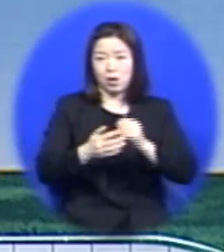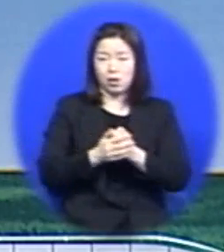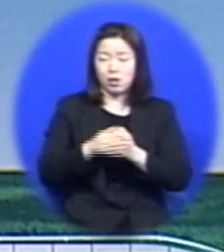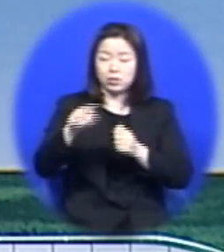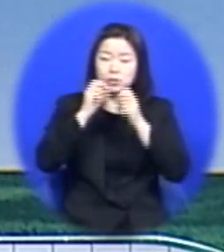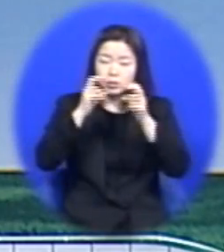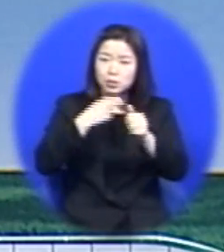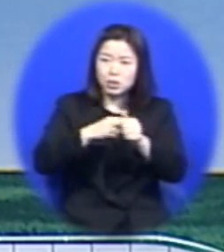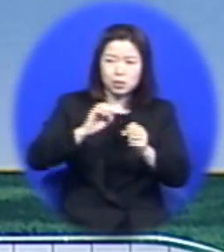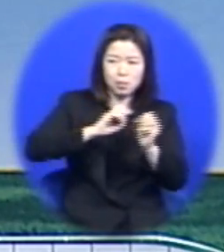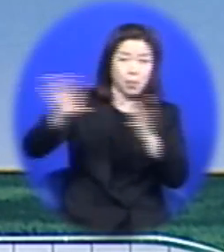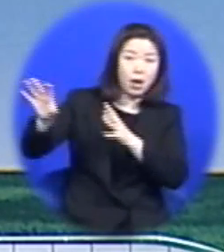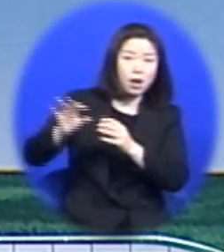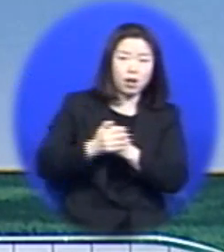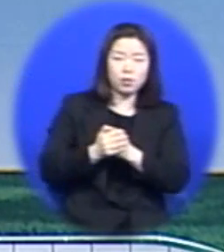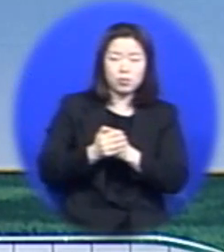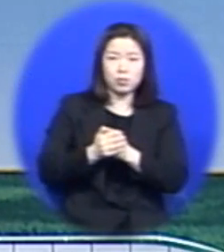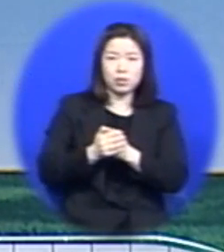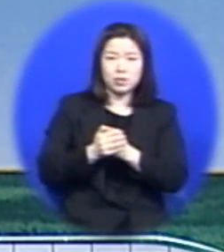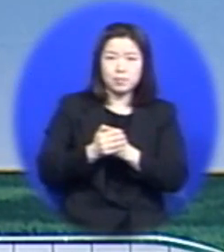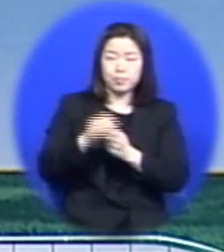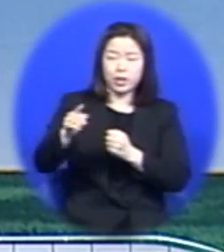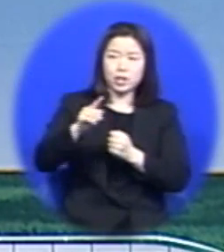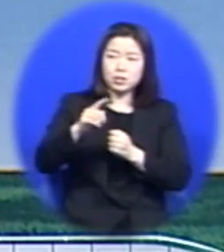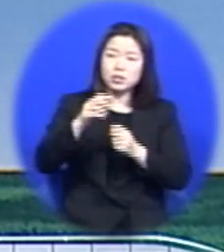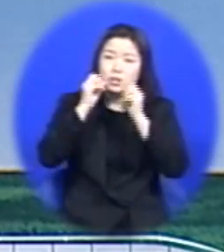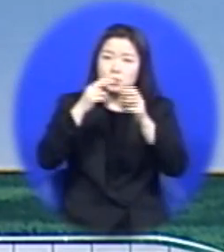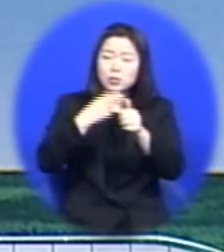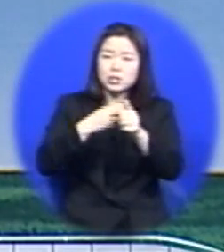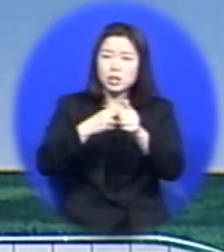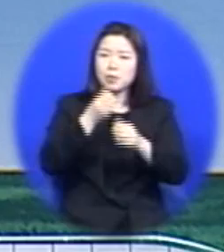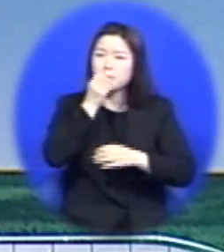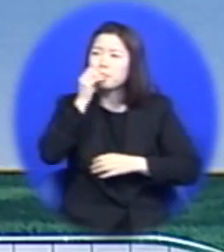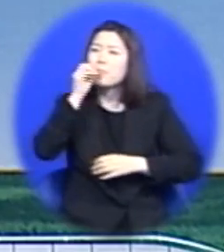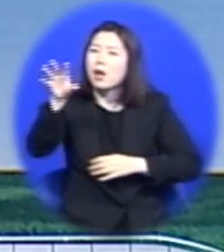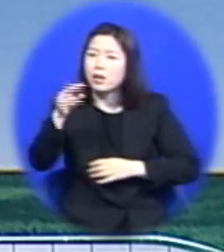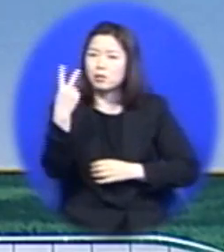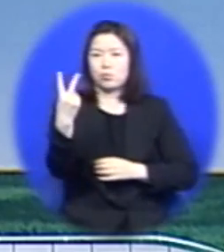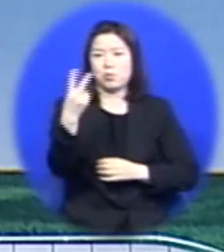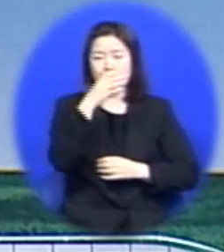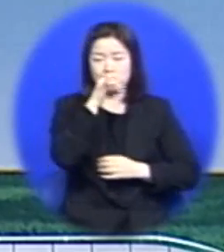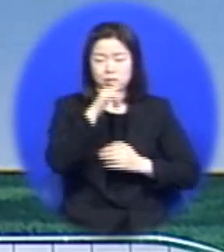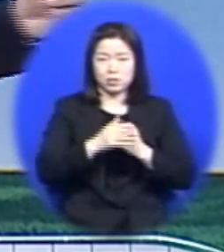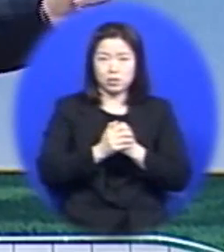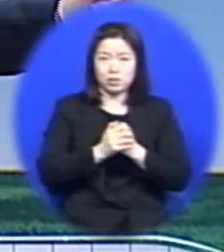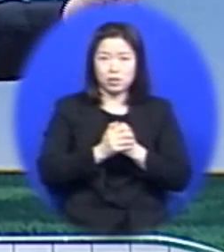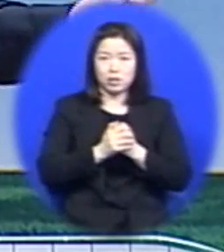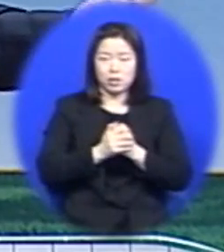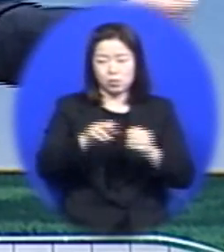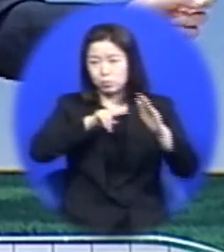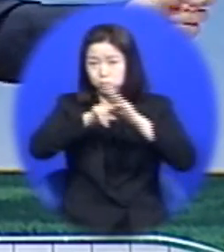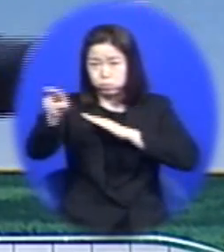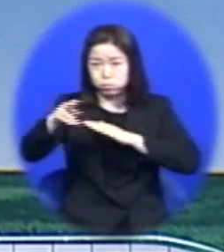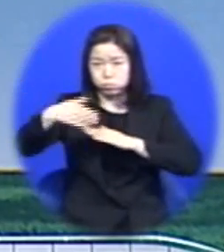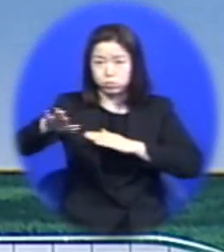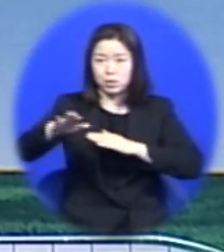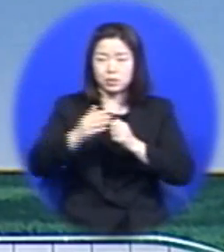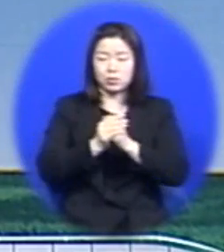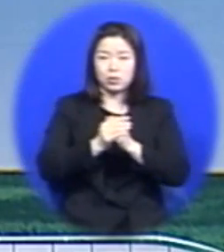뿌리치고 그리고는 그 선교사님에게 침을 두 번이나 뱉어버리고 그리고는 도망을 가서 벽장